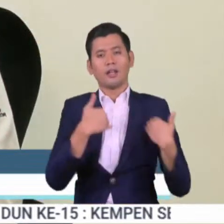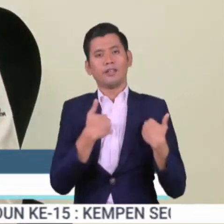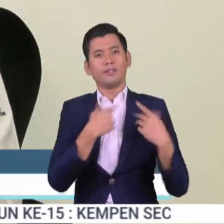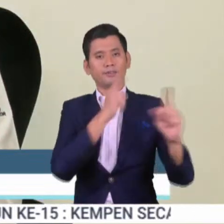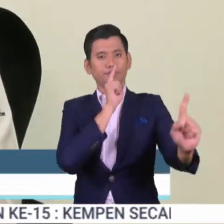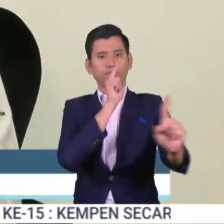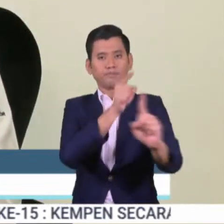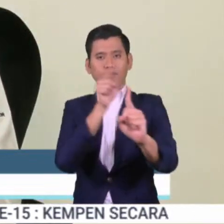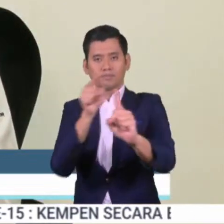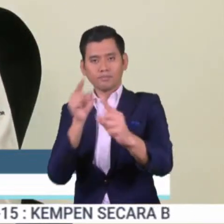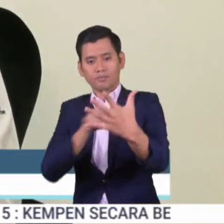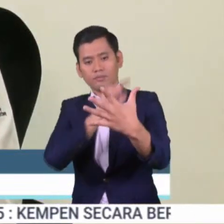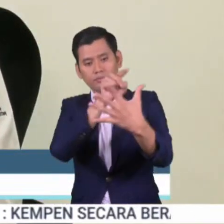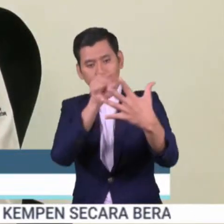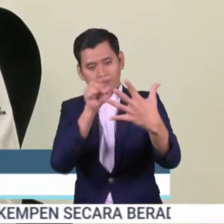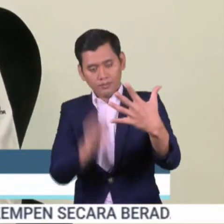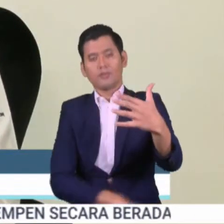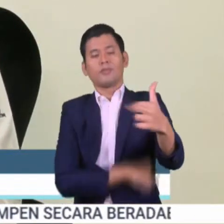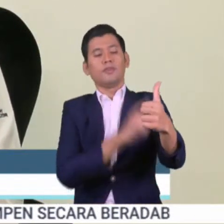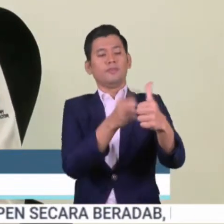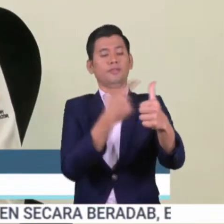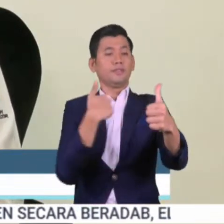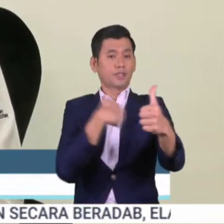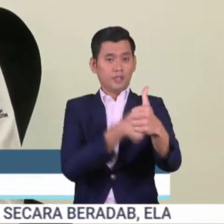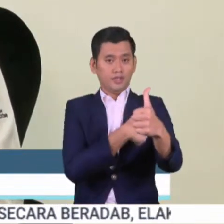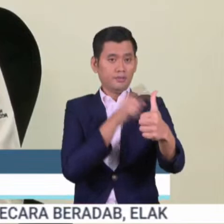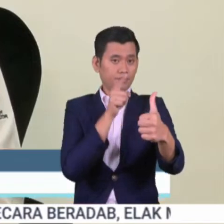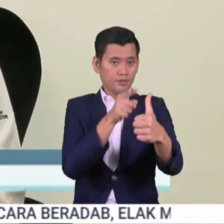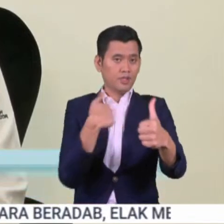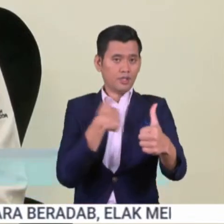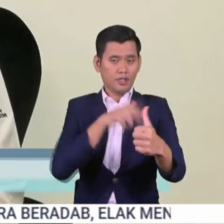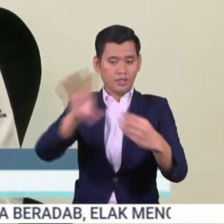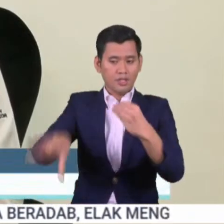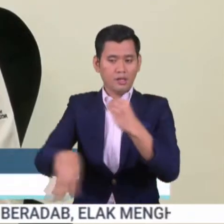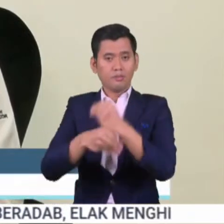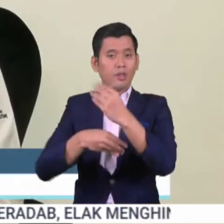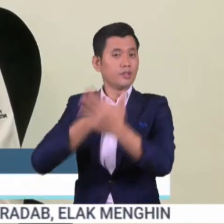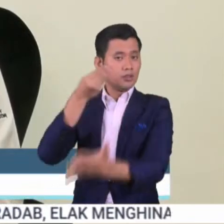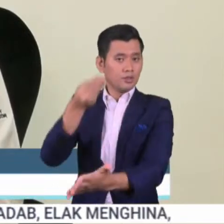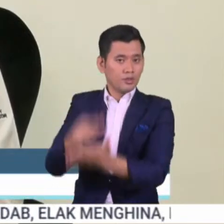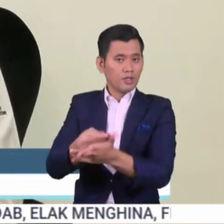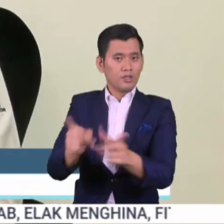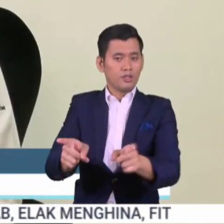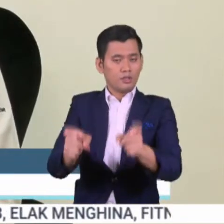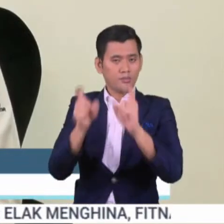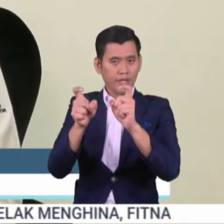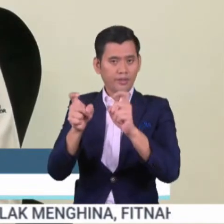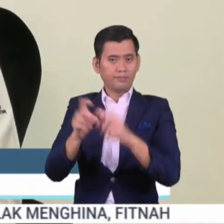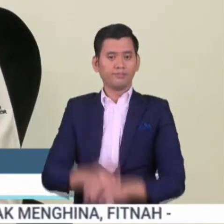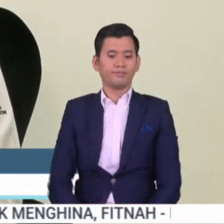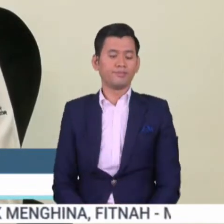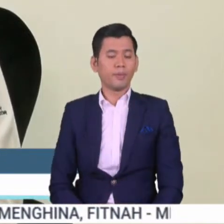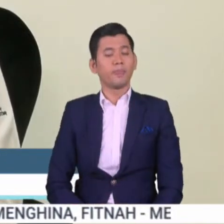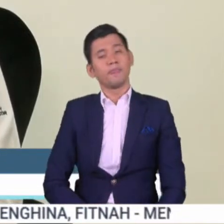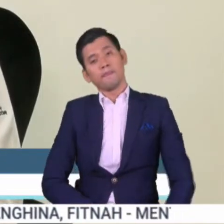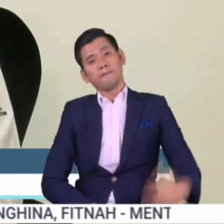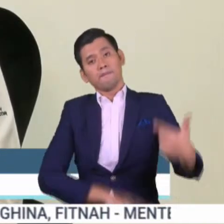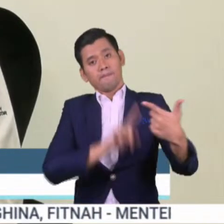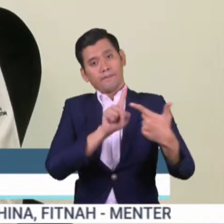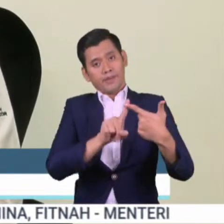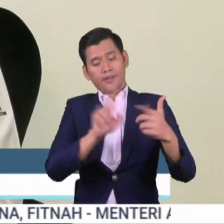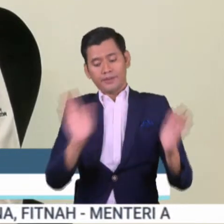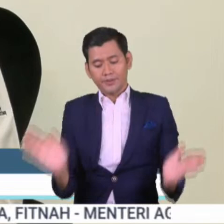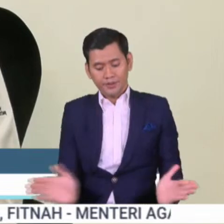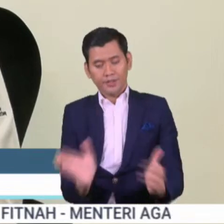lah. Antaranya yang pertama, kita cuba menawarkan modal tambahan yang mudah, cepat dan tidak membebankan. Selain daripada itu, kita juga